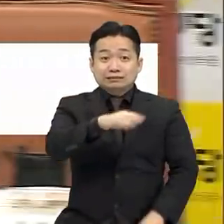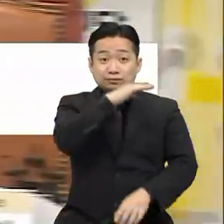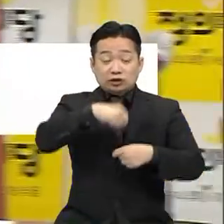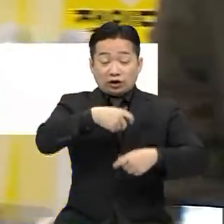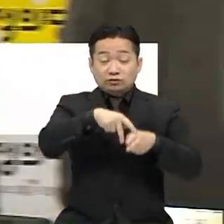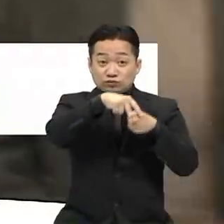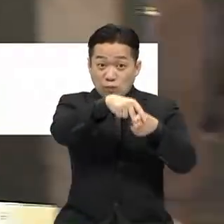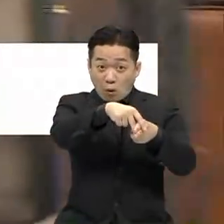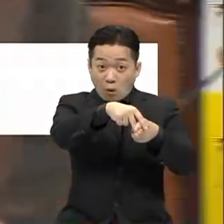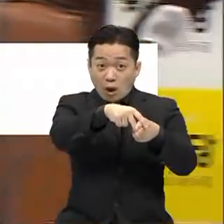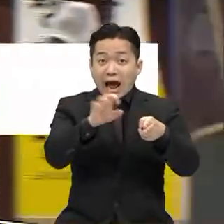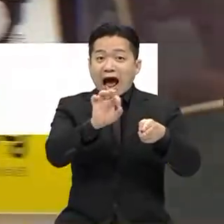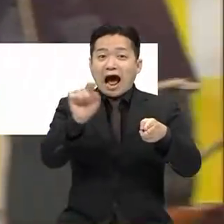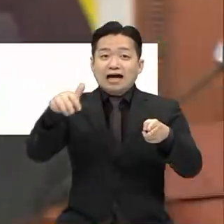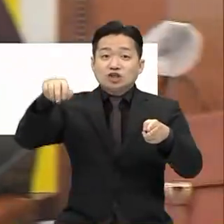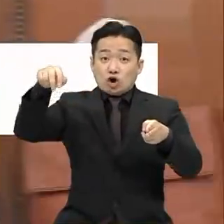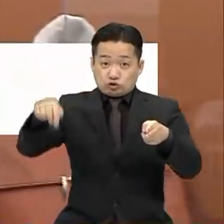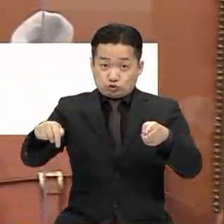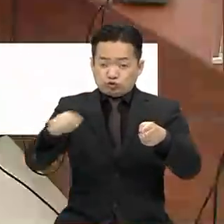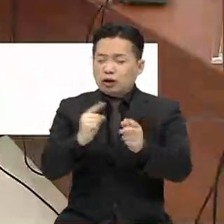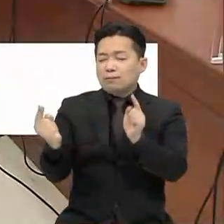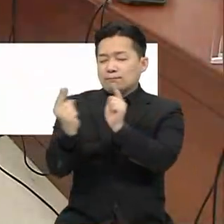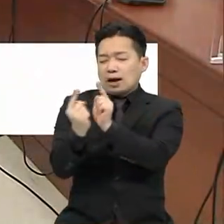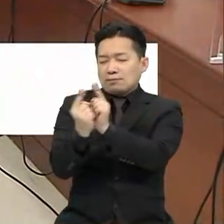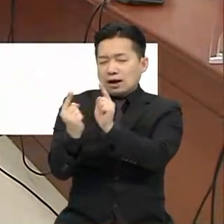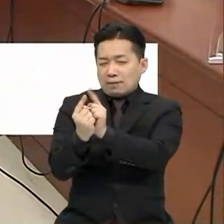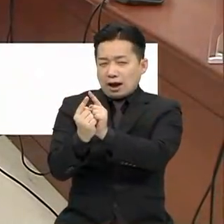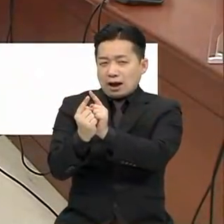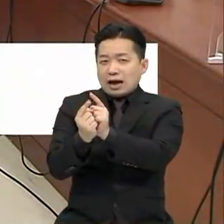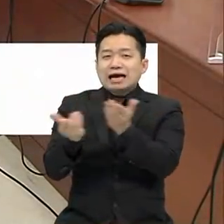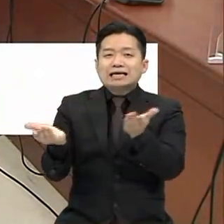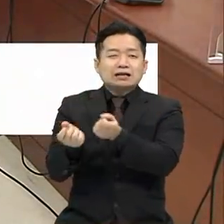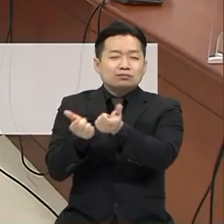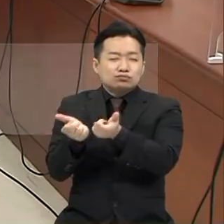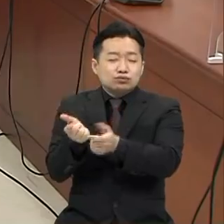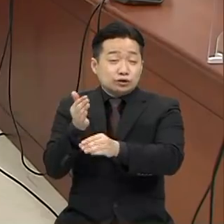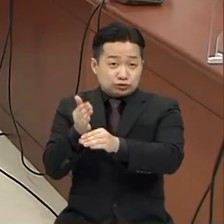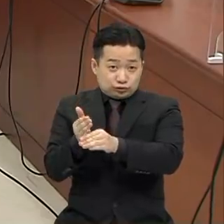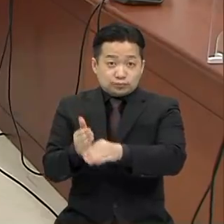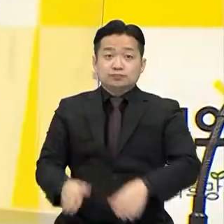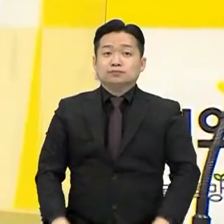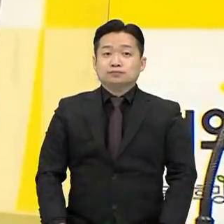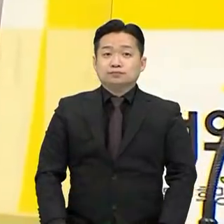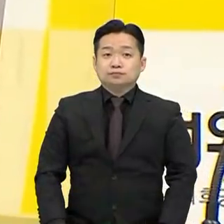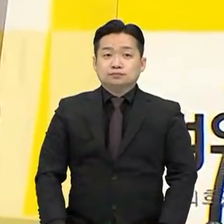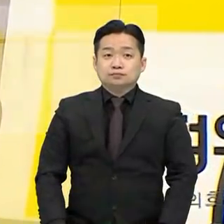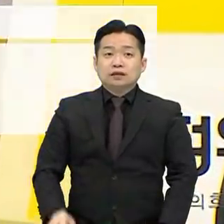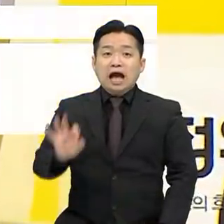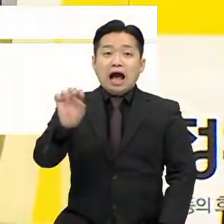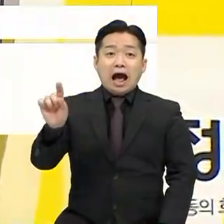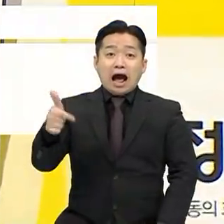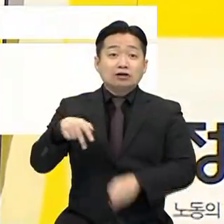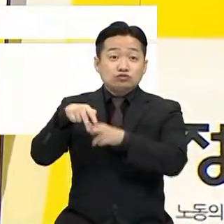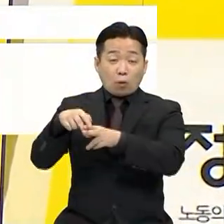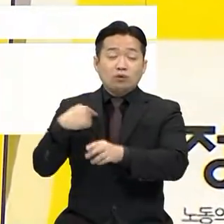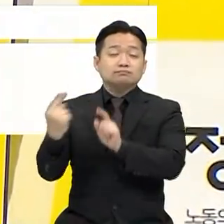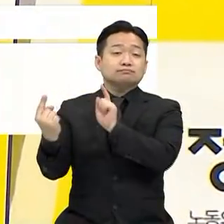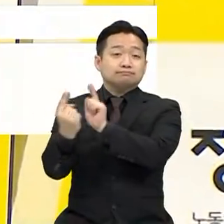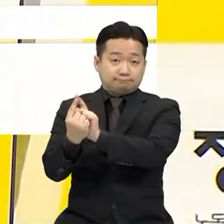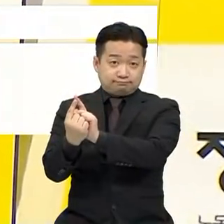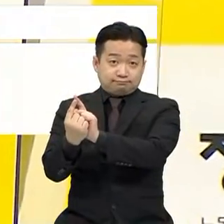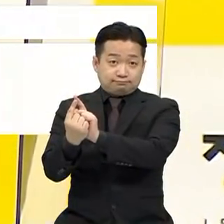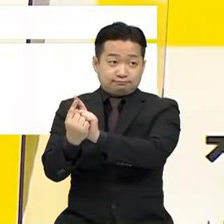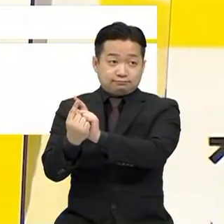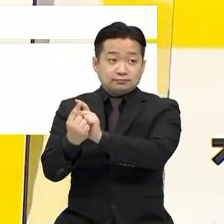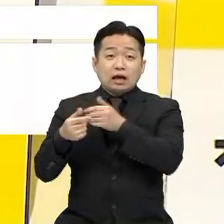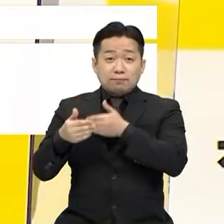후보는 안철수 국민 회당 후보와 만나기 위해 실무 논의를 구체화하고 있다 고 했고 내 안철수 본인 좀 만나 듣고 4 그러